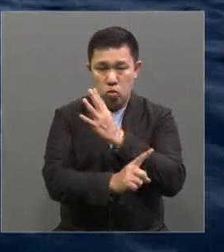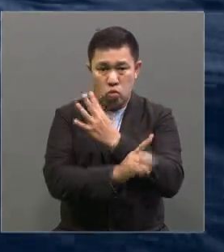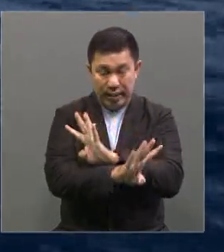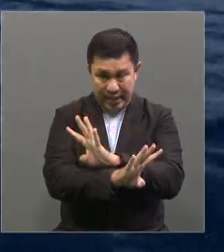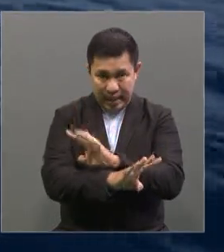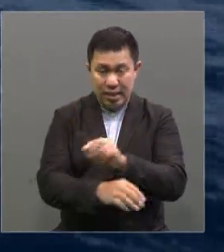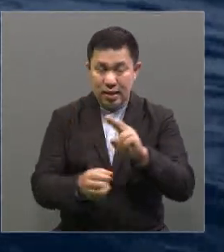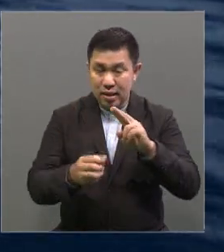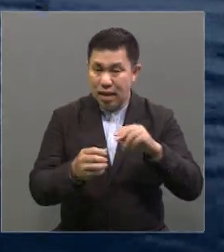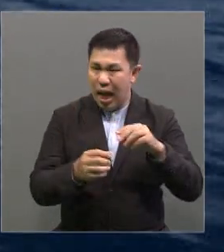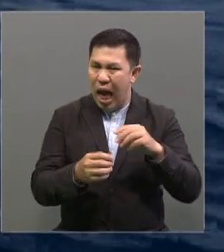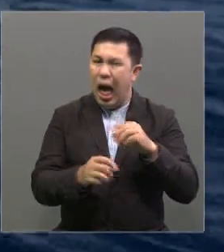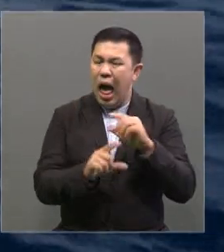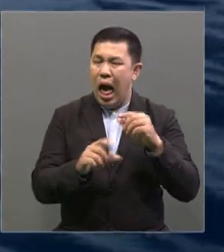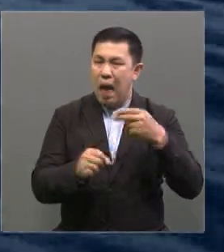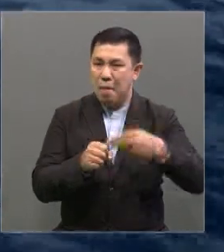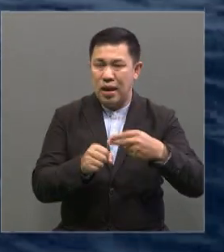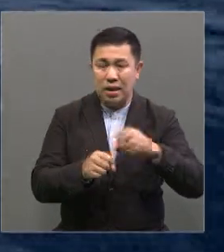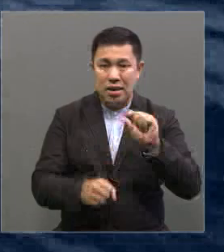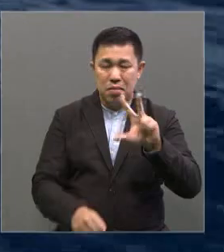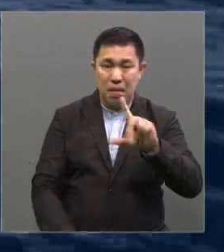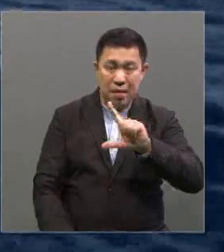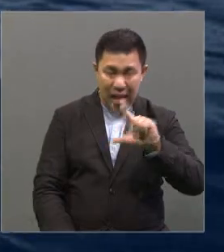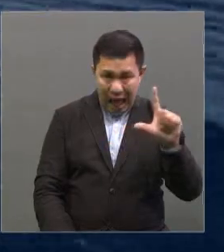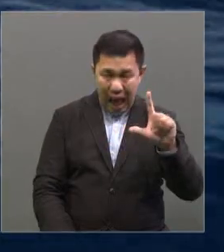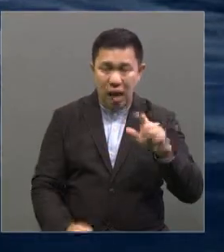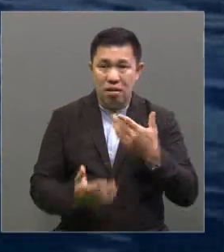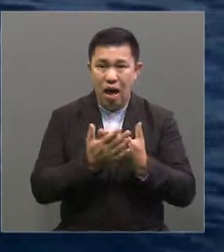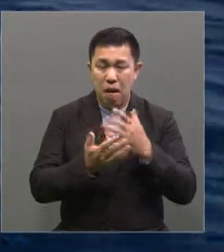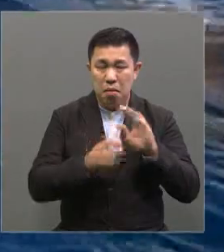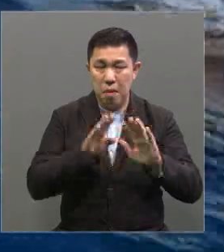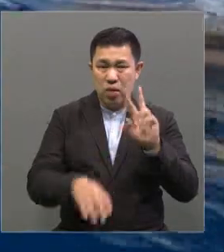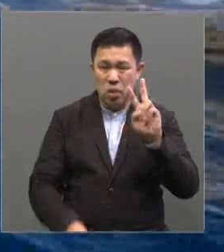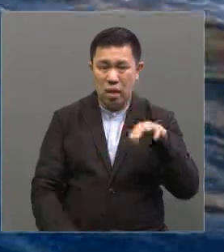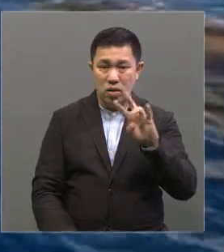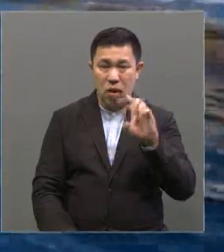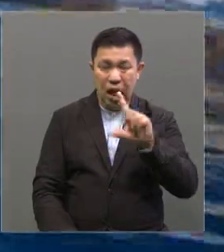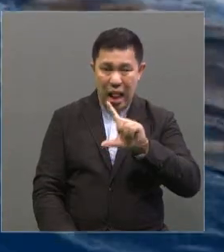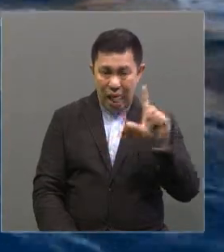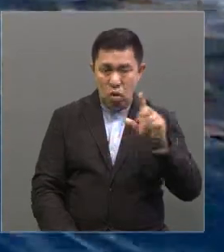เพราะฉะนั้น23ล้านลิตรเนี่ยมูลค่ามันถึง 2,700 ล้านบาทครับ